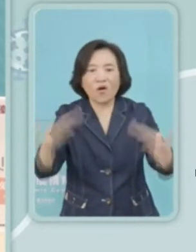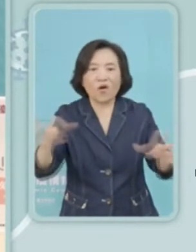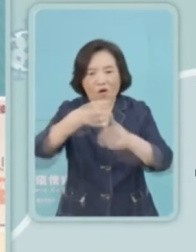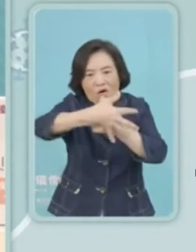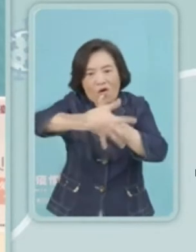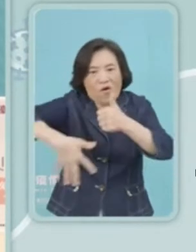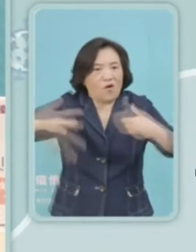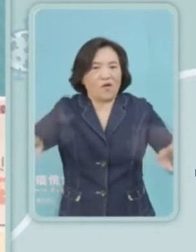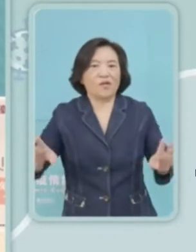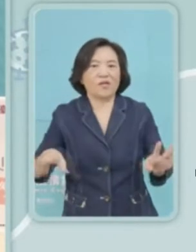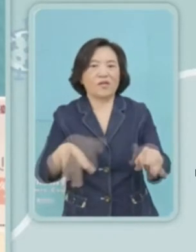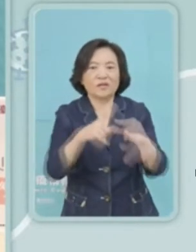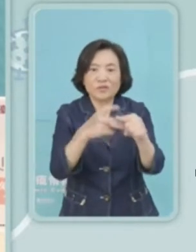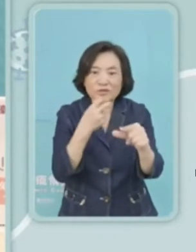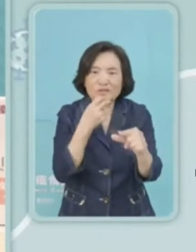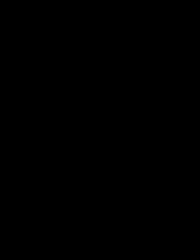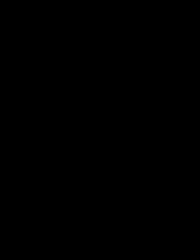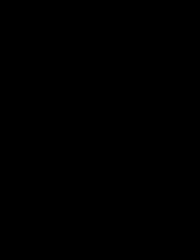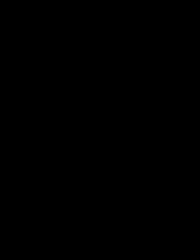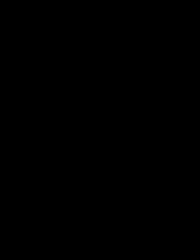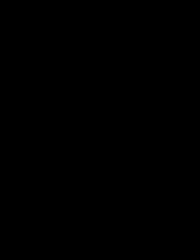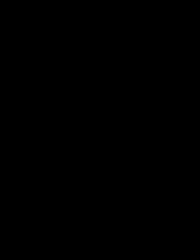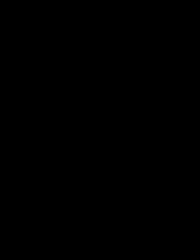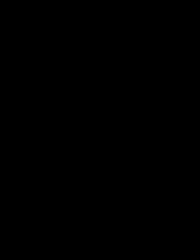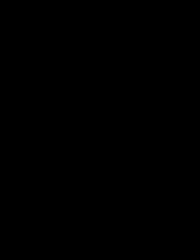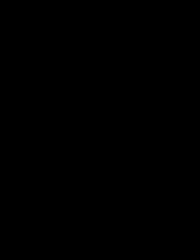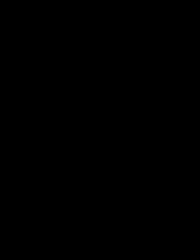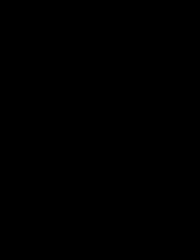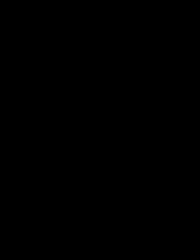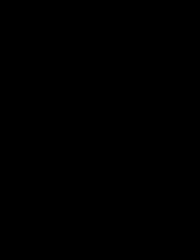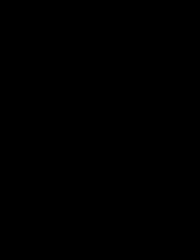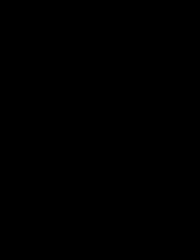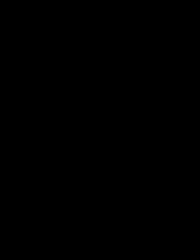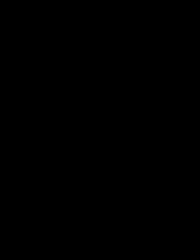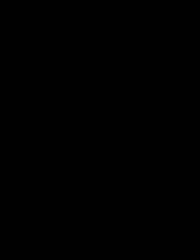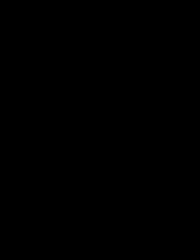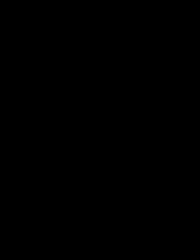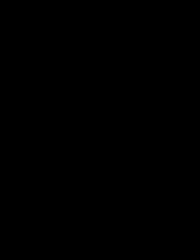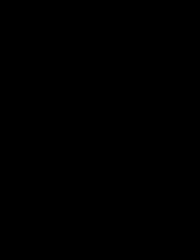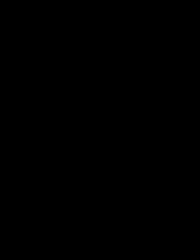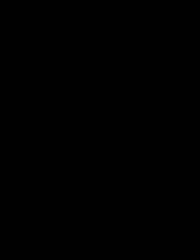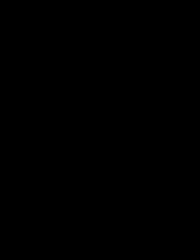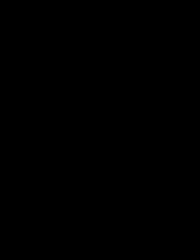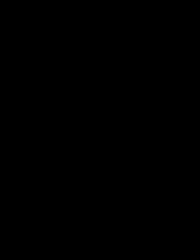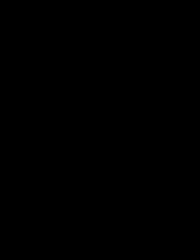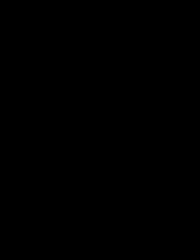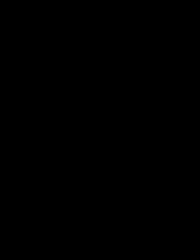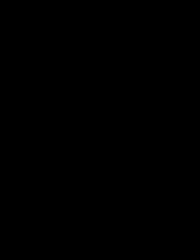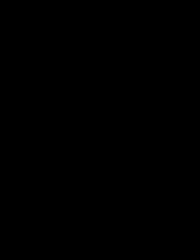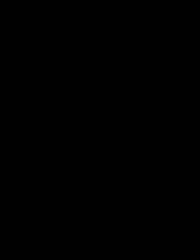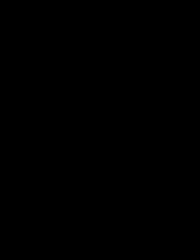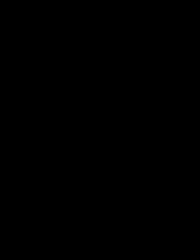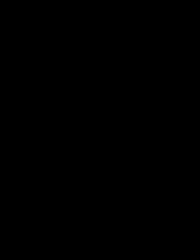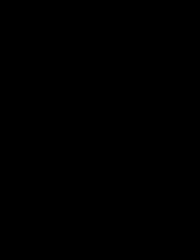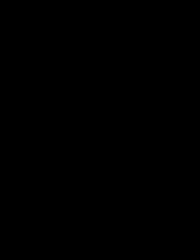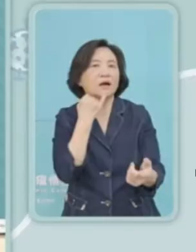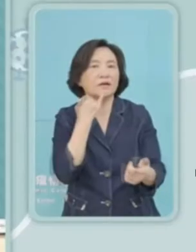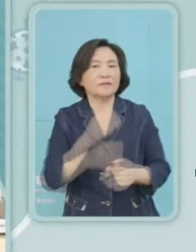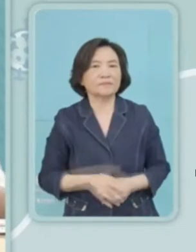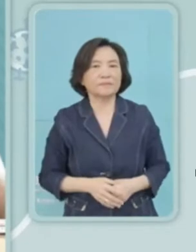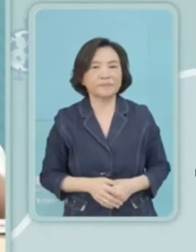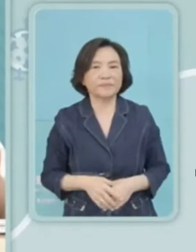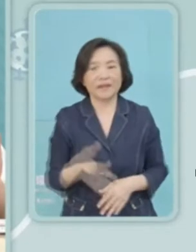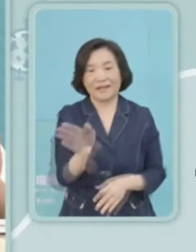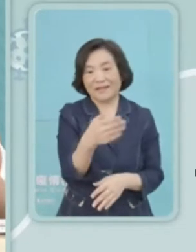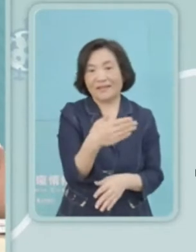料里面统统有了，所以我们说这个叫一指搞定，很方便就来进行。好，那你登记完，它